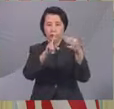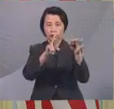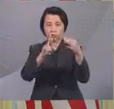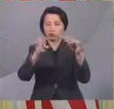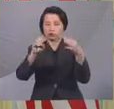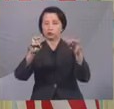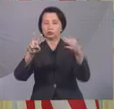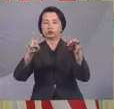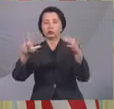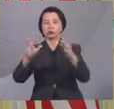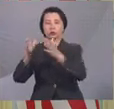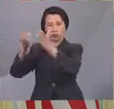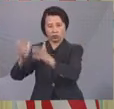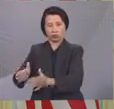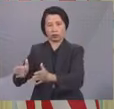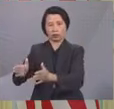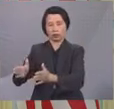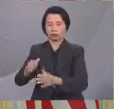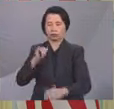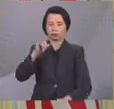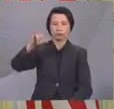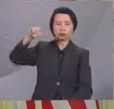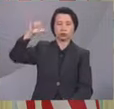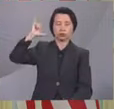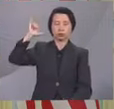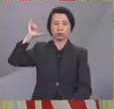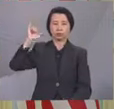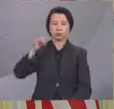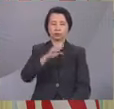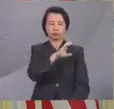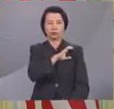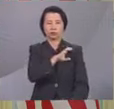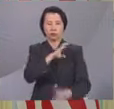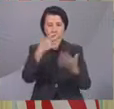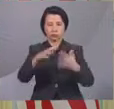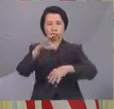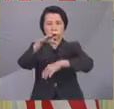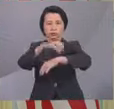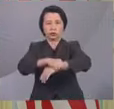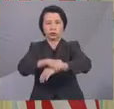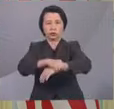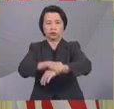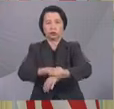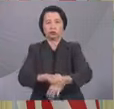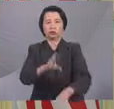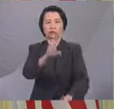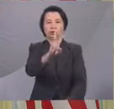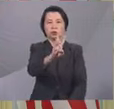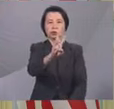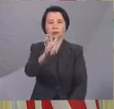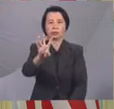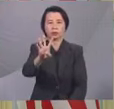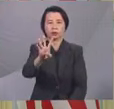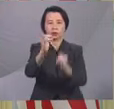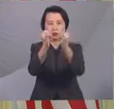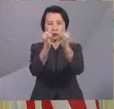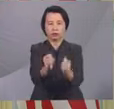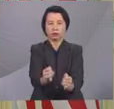19,023 anggota. Semalam, PDRM telah menahan seramai 64